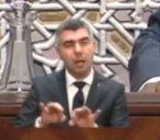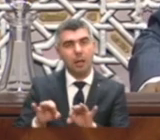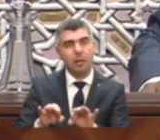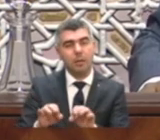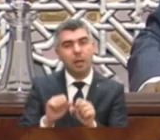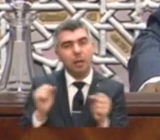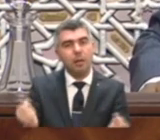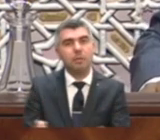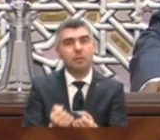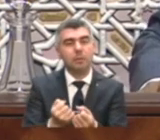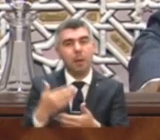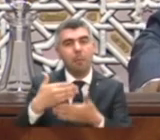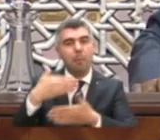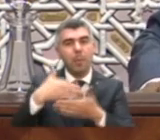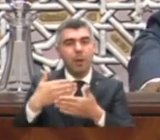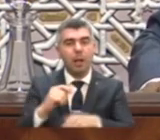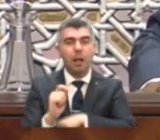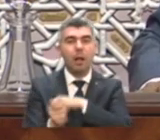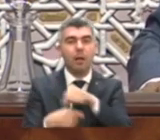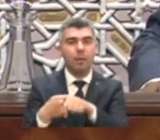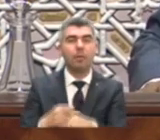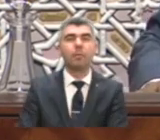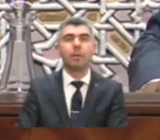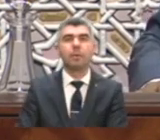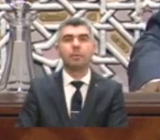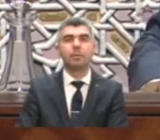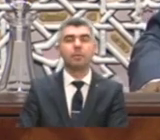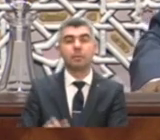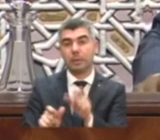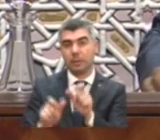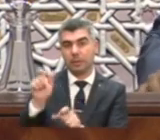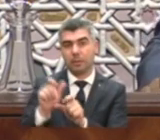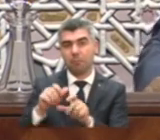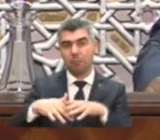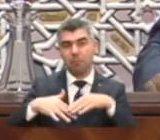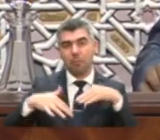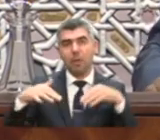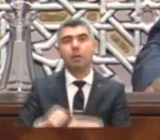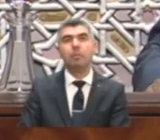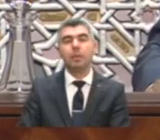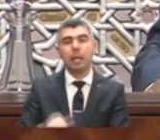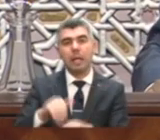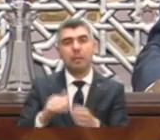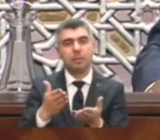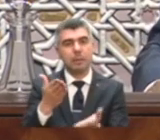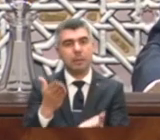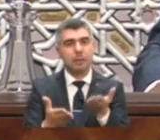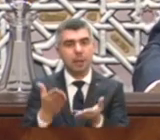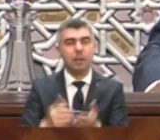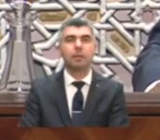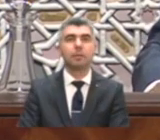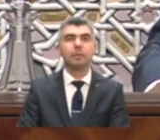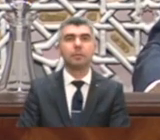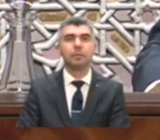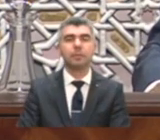للنهوض بالتعمير والبناء بالعالم القروي للسيدات والسادة النواب المحترمين الفريق الاستقلالي للوحدة